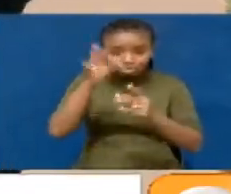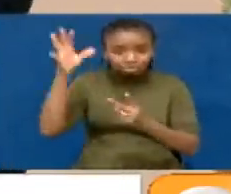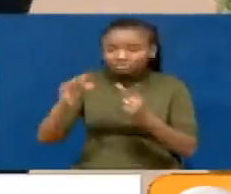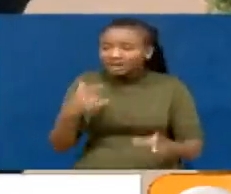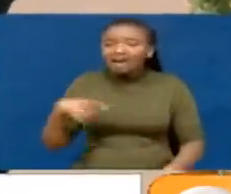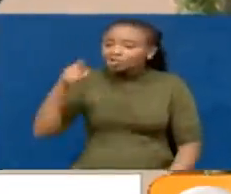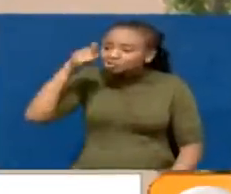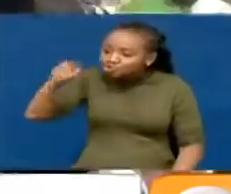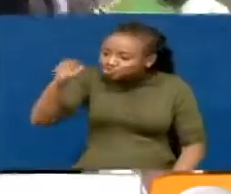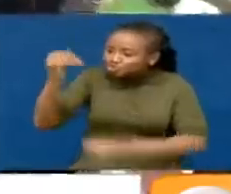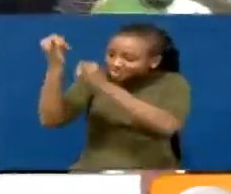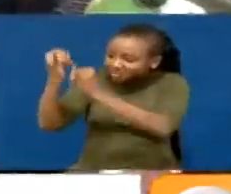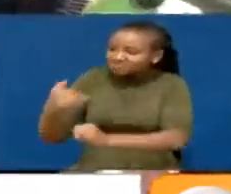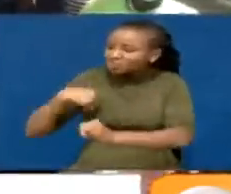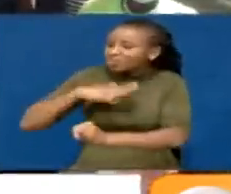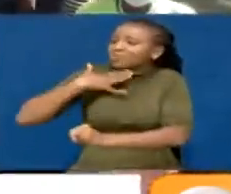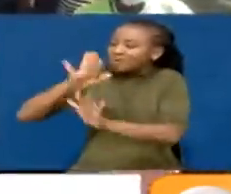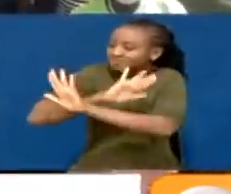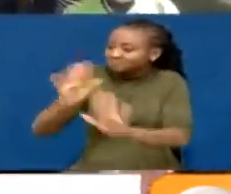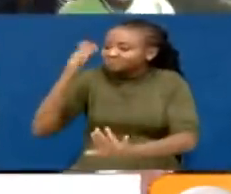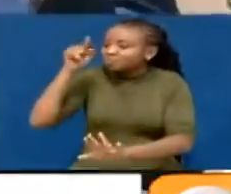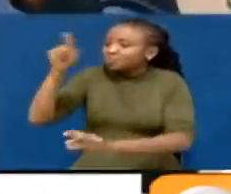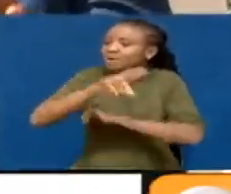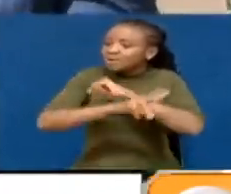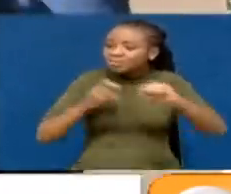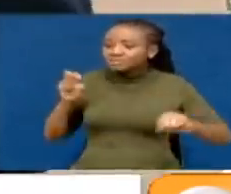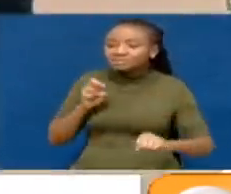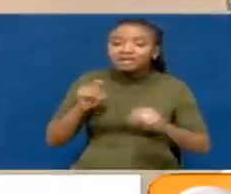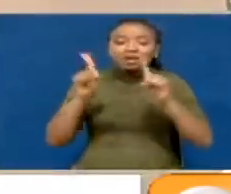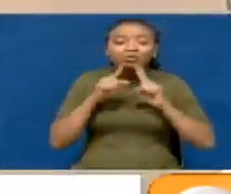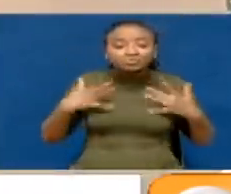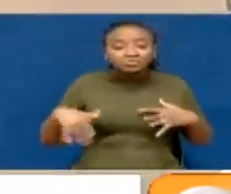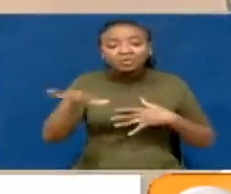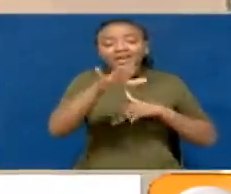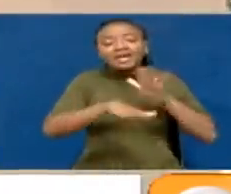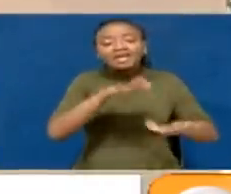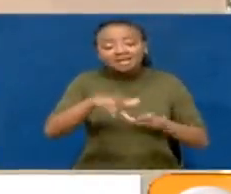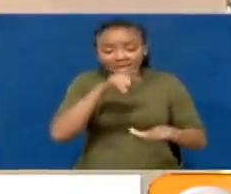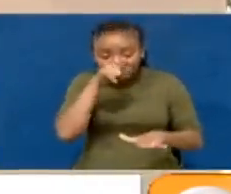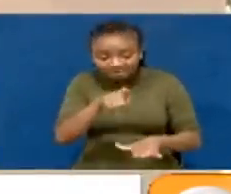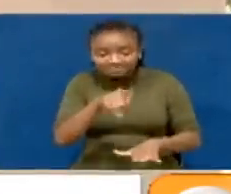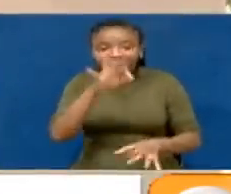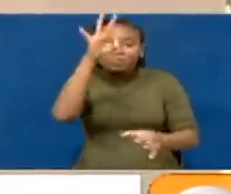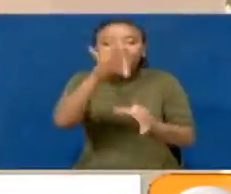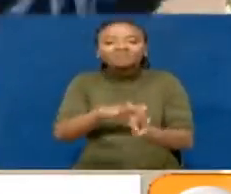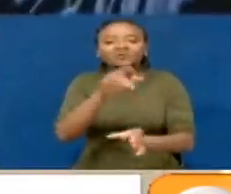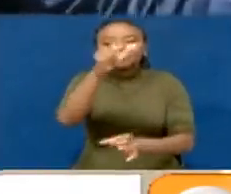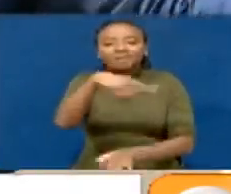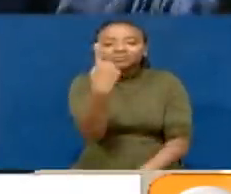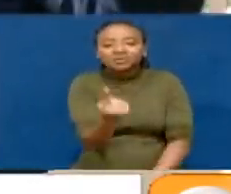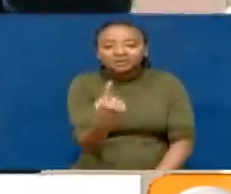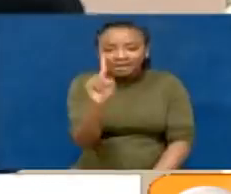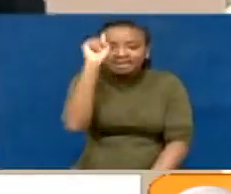mwizi. Watu wa Kirinyaga County ndio ambao wanaajiri na ndio